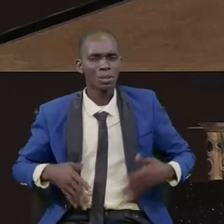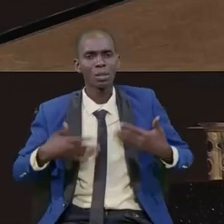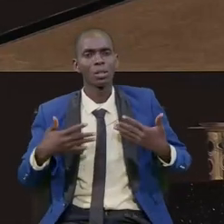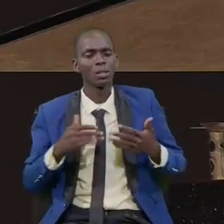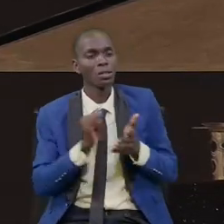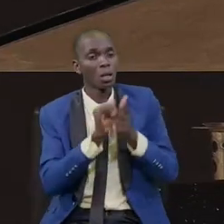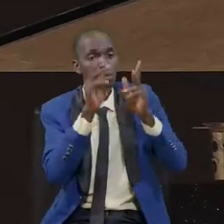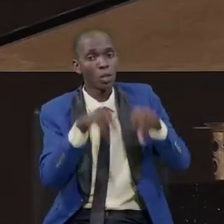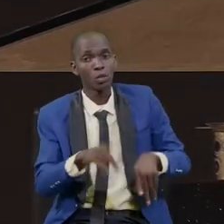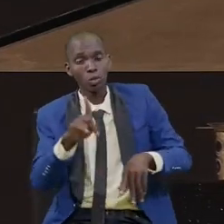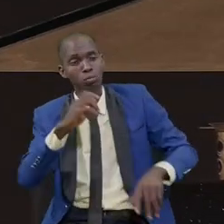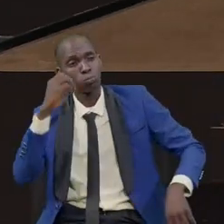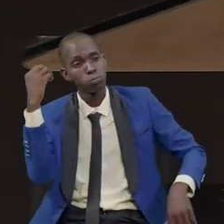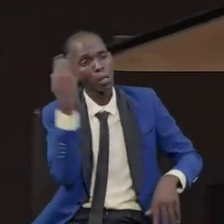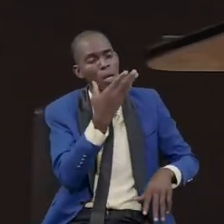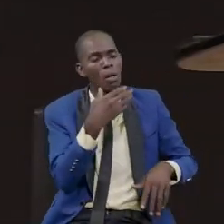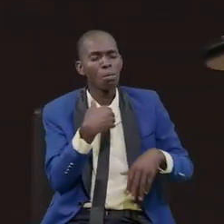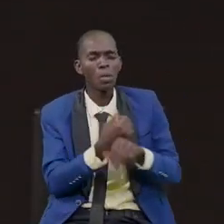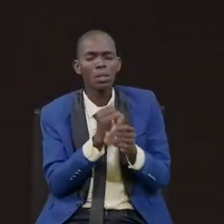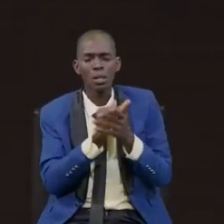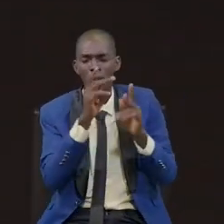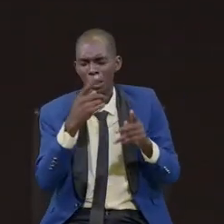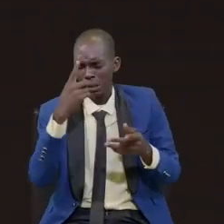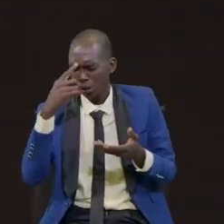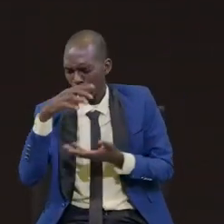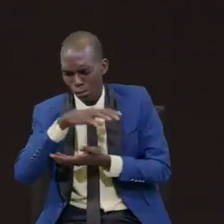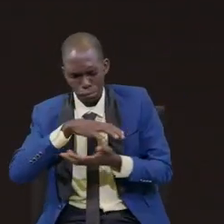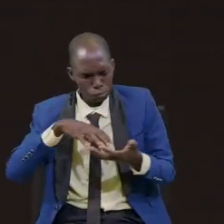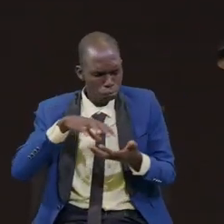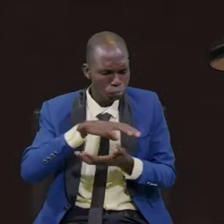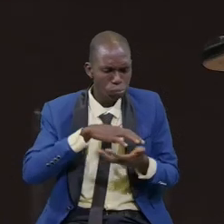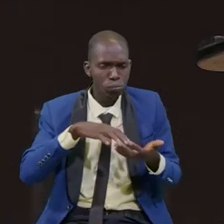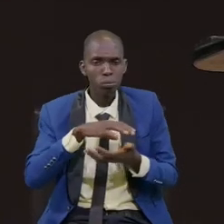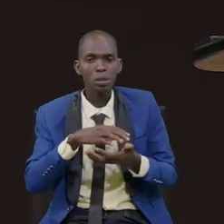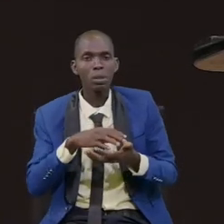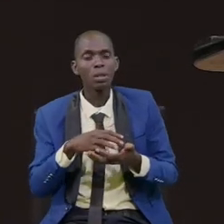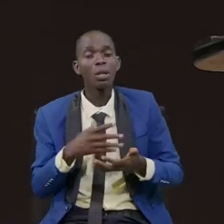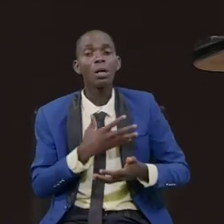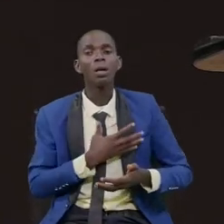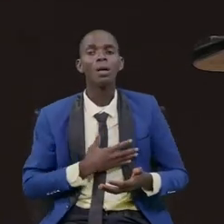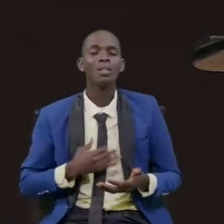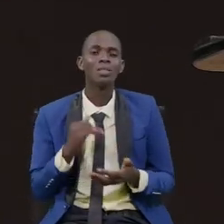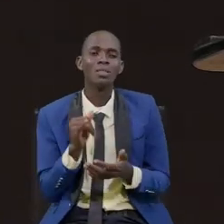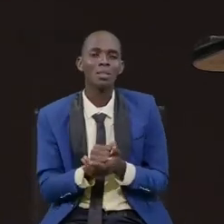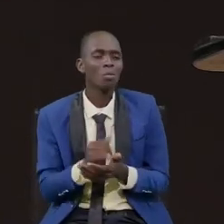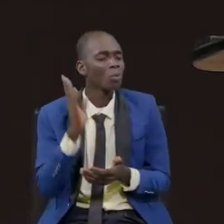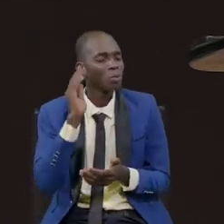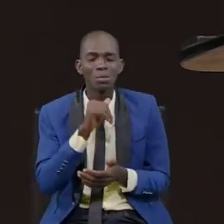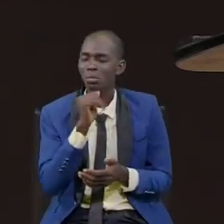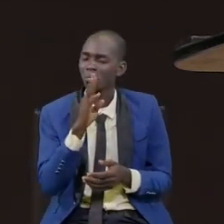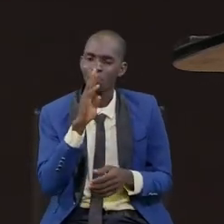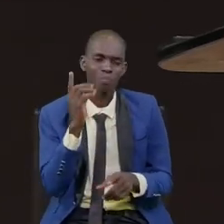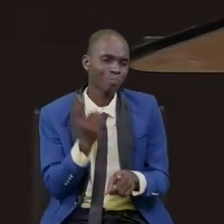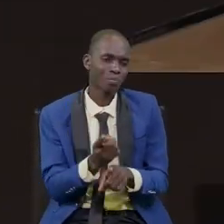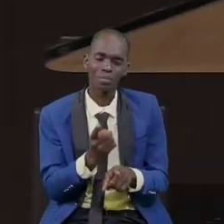totalement déstabilisés par les choses, par les paroles que nous lançons. Il dit que cela n'est pas bon.